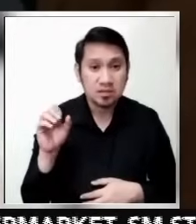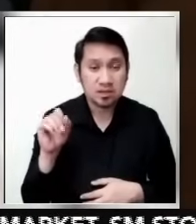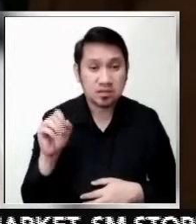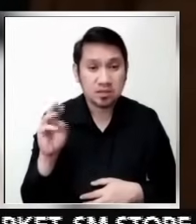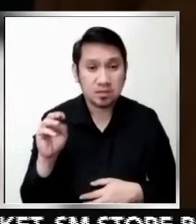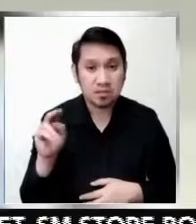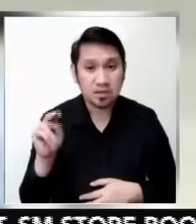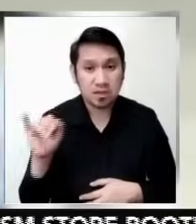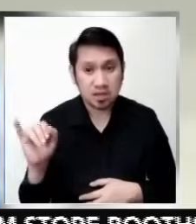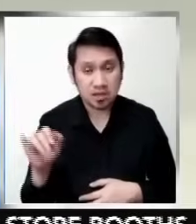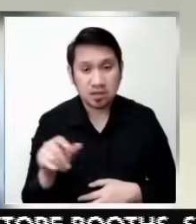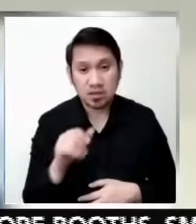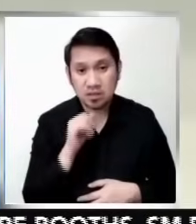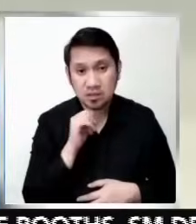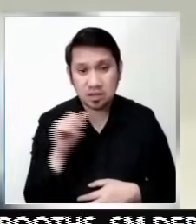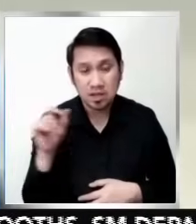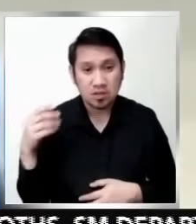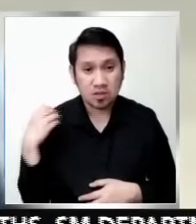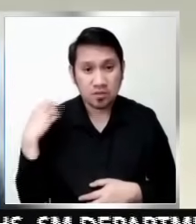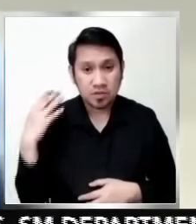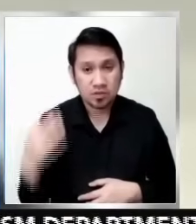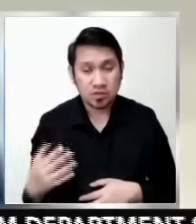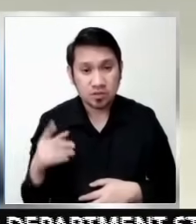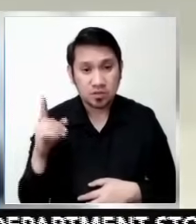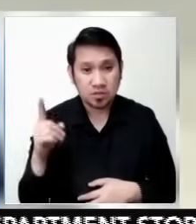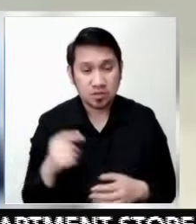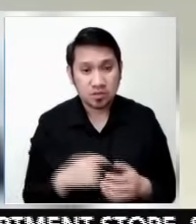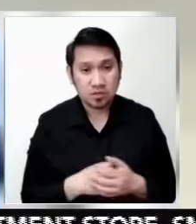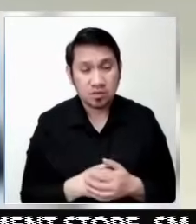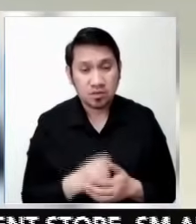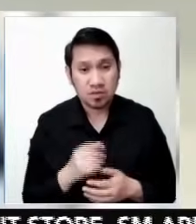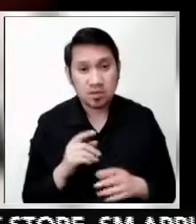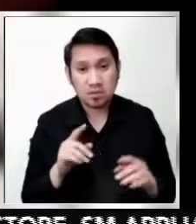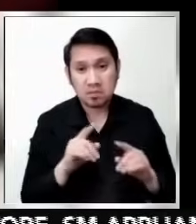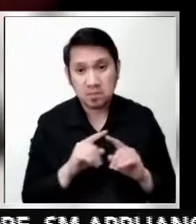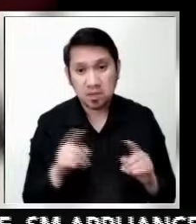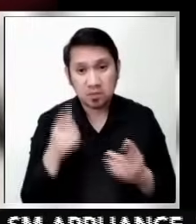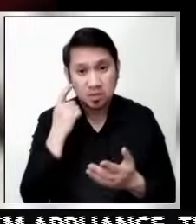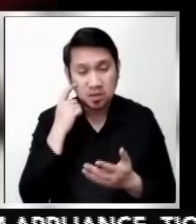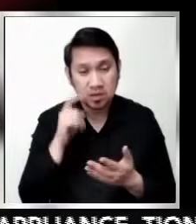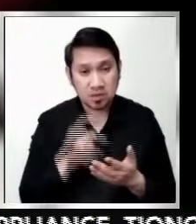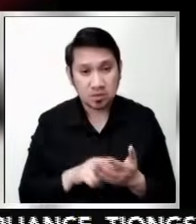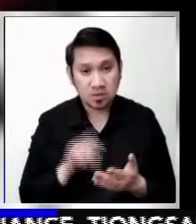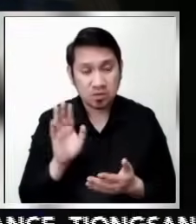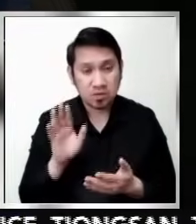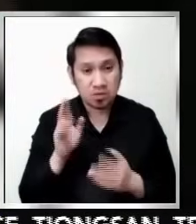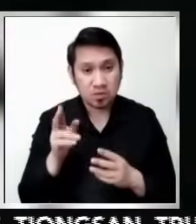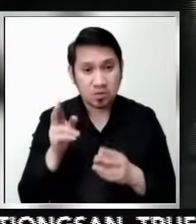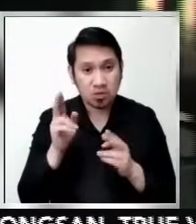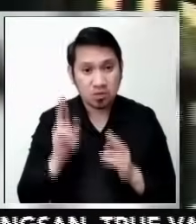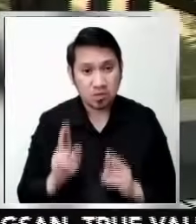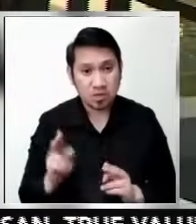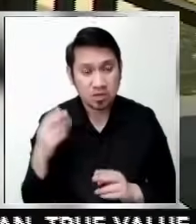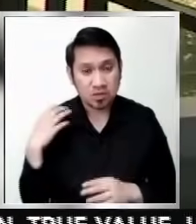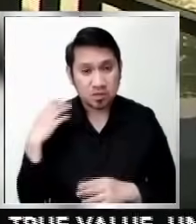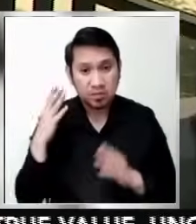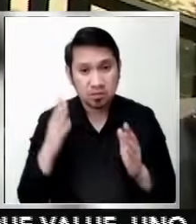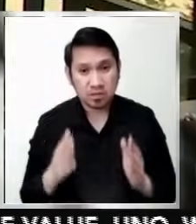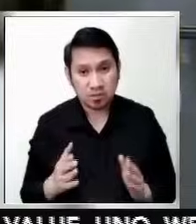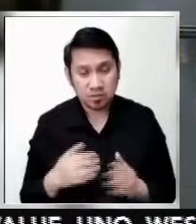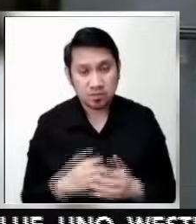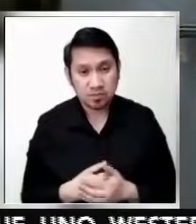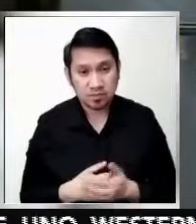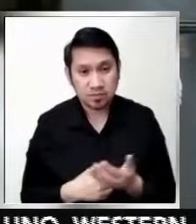opal si Kiboy na block timer lang daw pero Kinikilala rin nilang ch para sa GMA